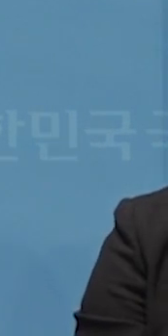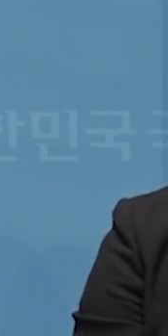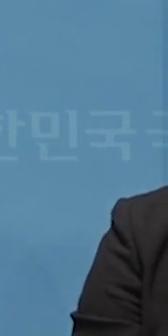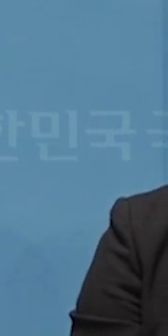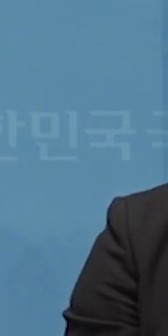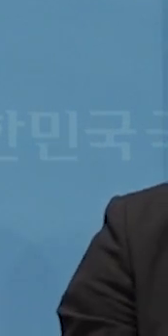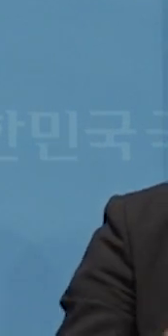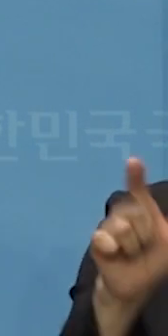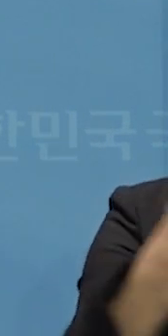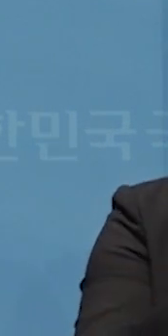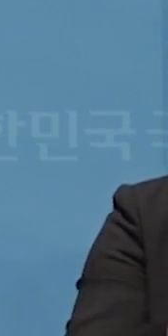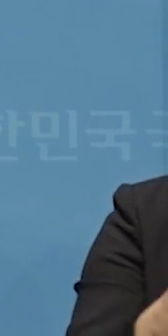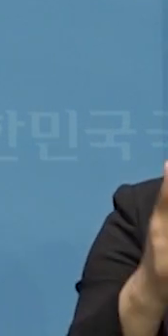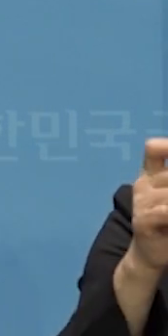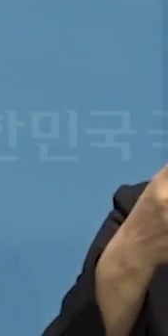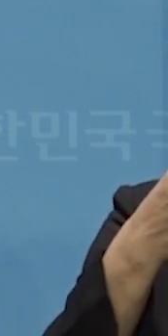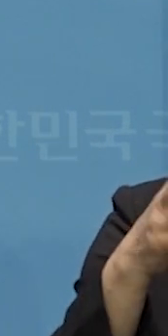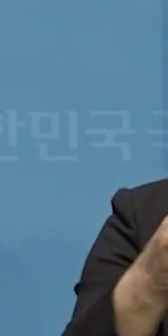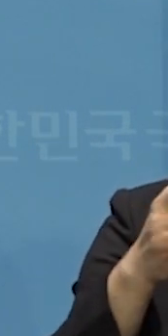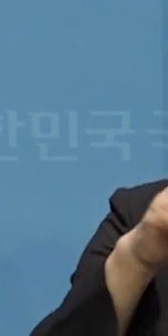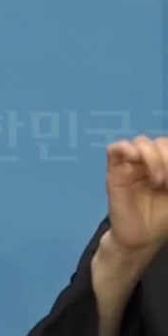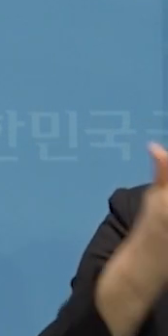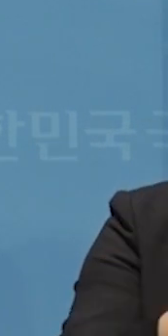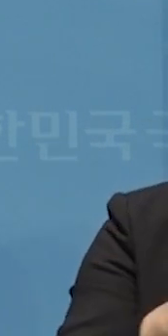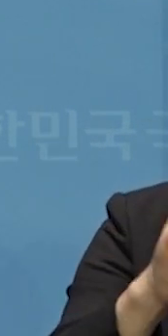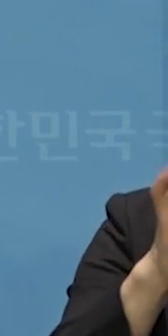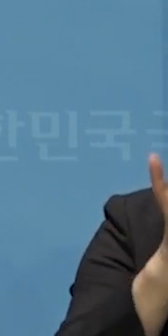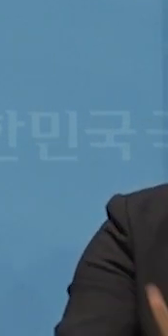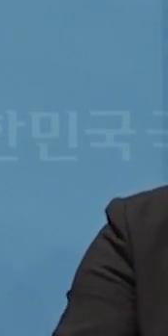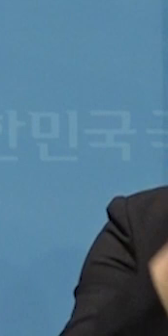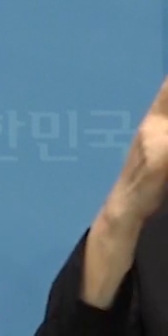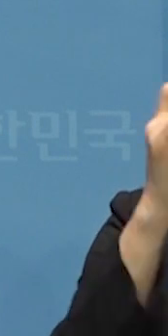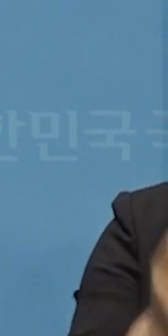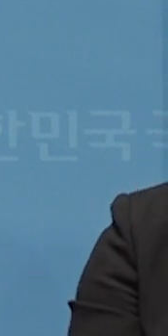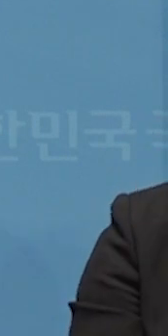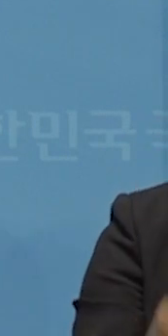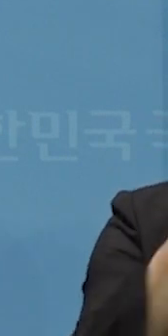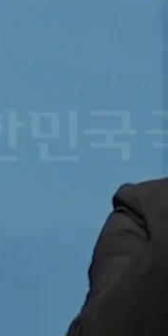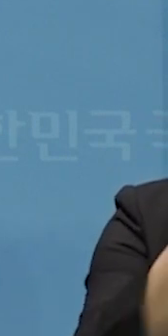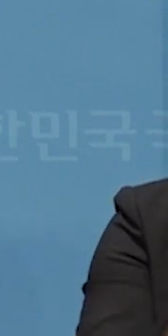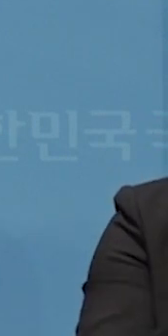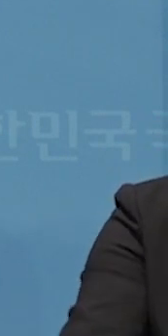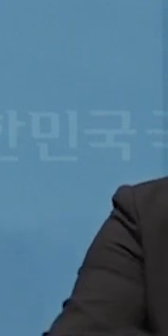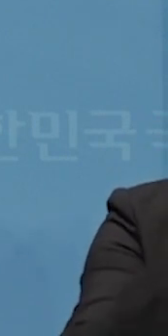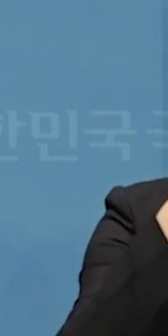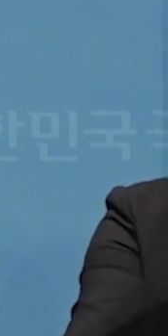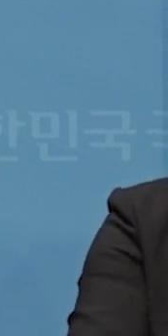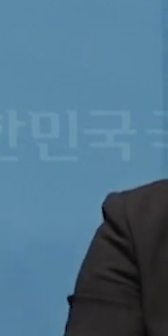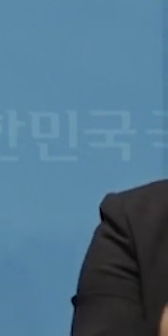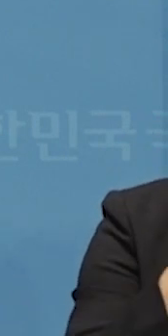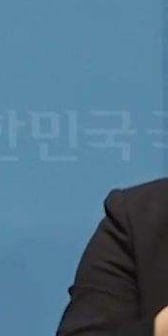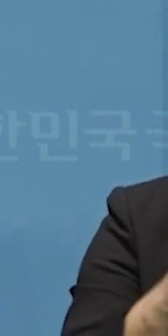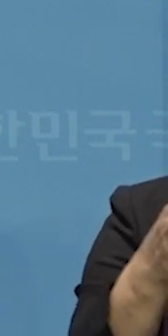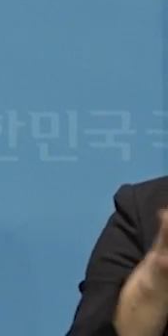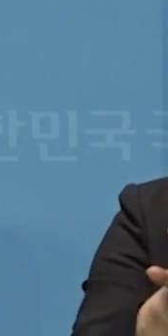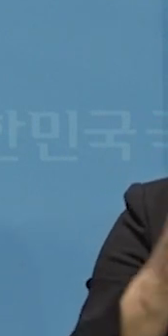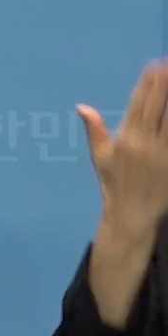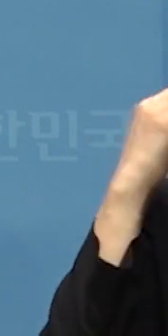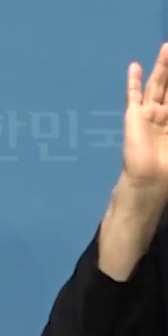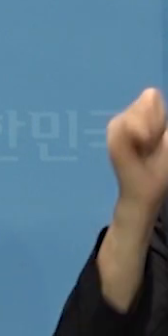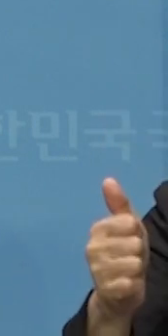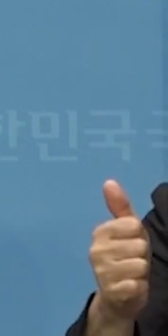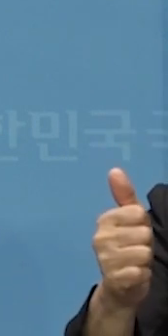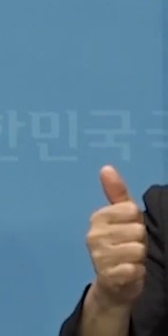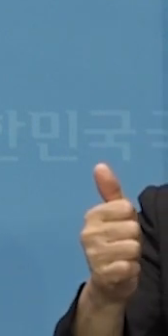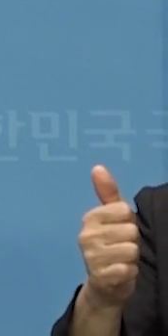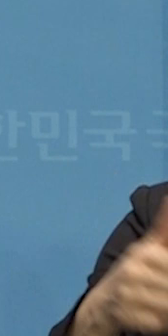지난 6일고 김대중 대통령 탄생 주년 기념식이 있었습니다 자유주의자이었던 김전 대통령의